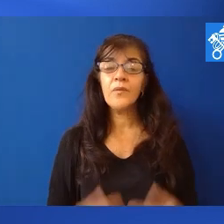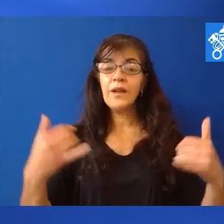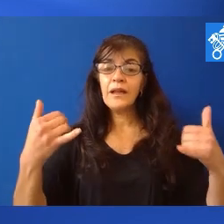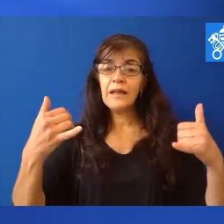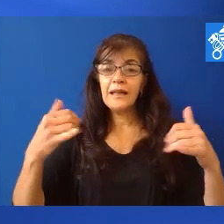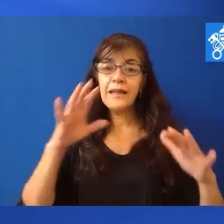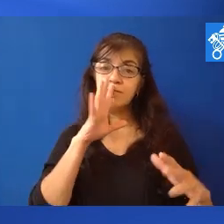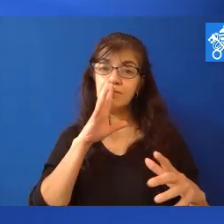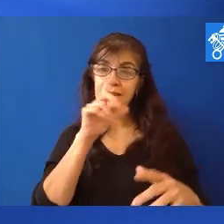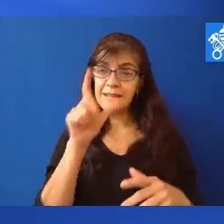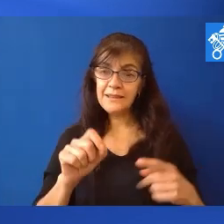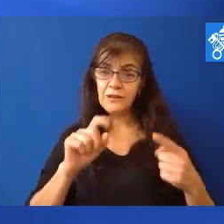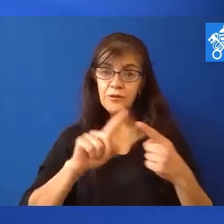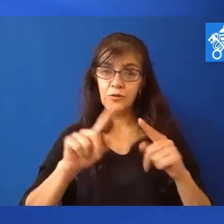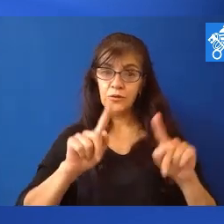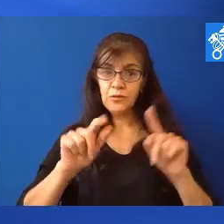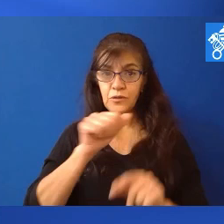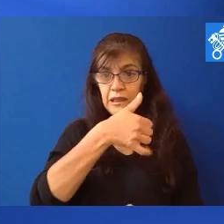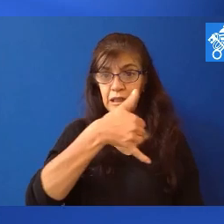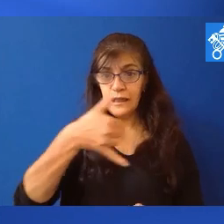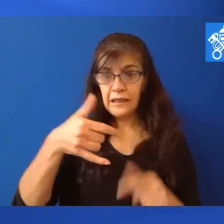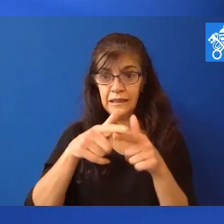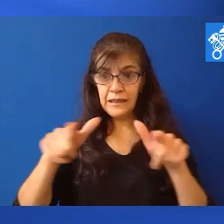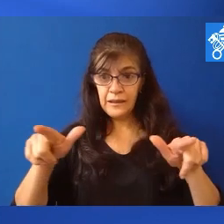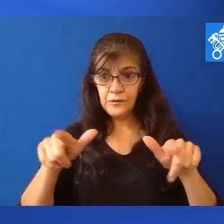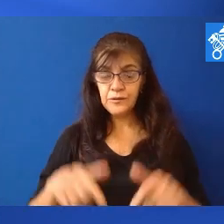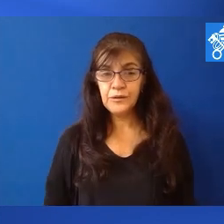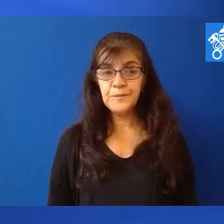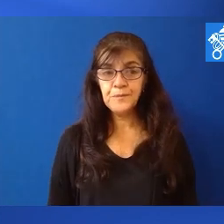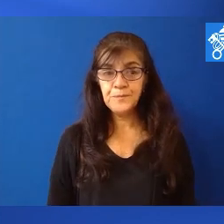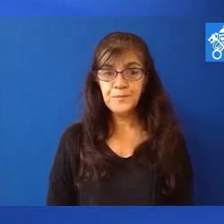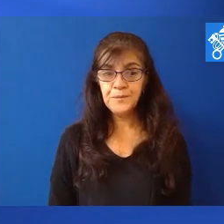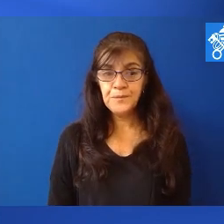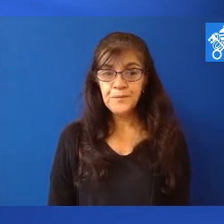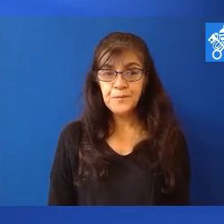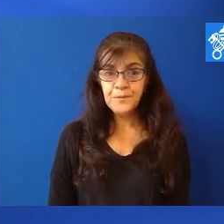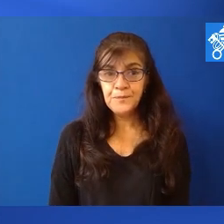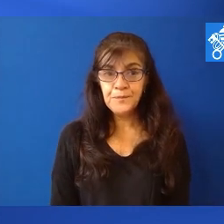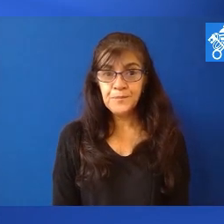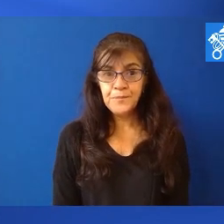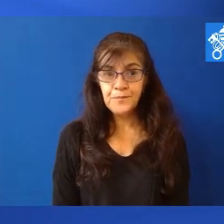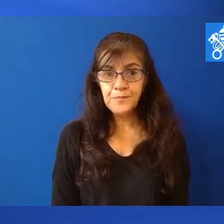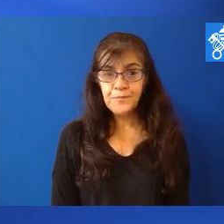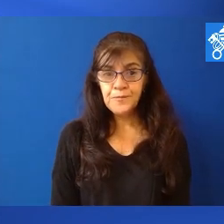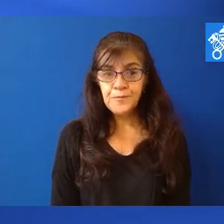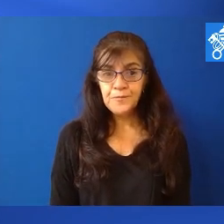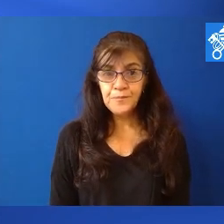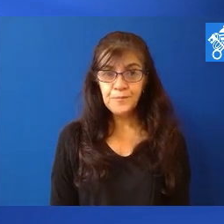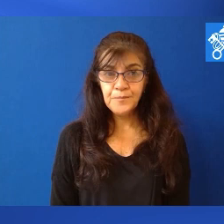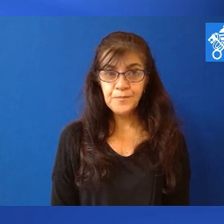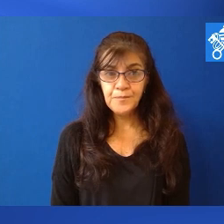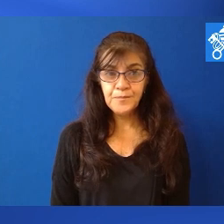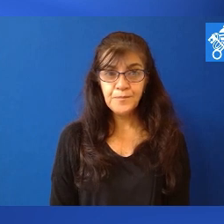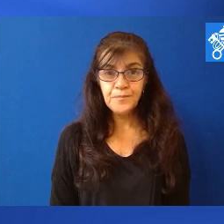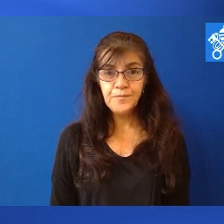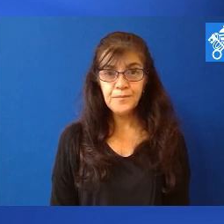i fedeli di lingua araba. Non dobbiamo avere paura di provare momenti di tristezza e desolazione, ma essere